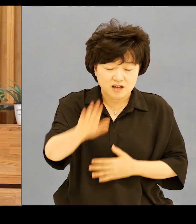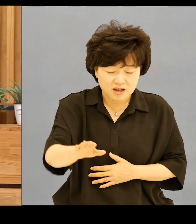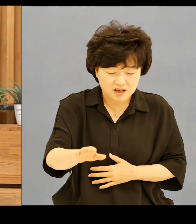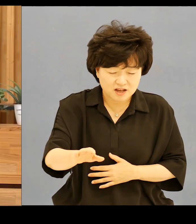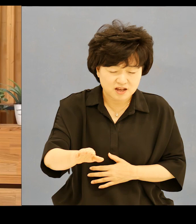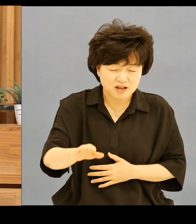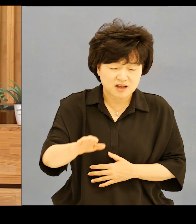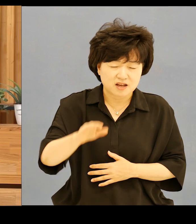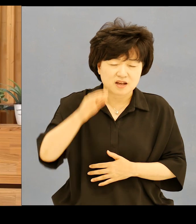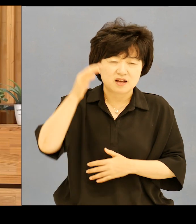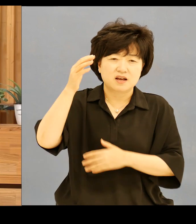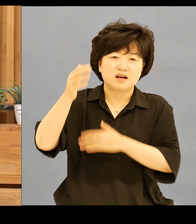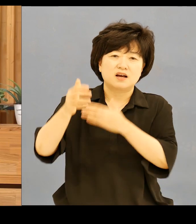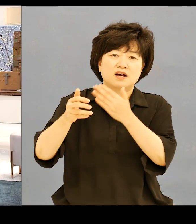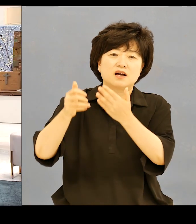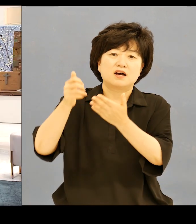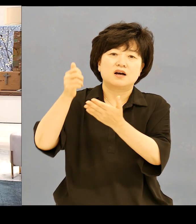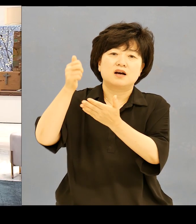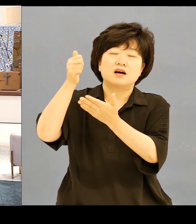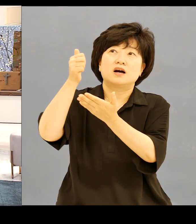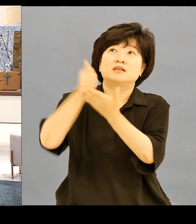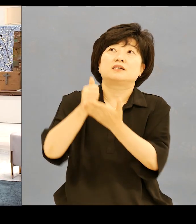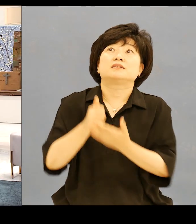잘 견뎌왔는데 아이고